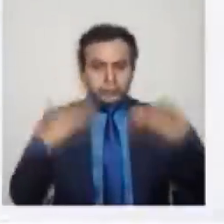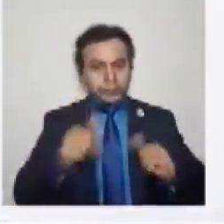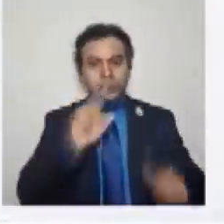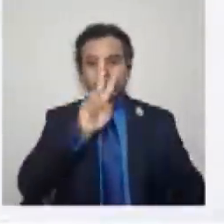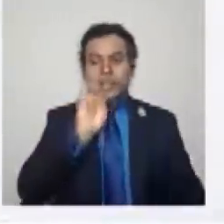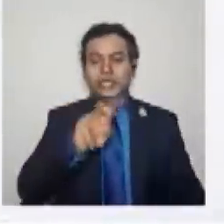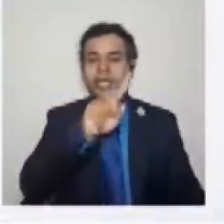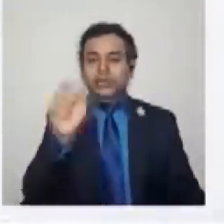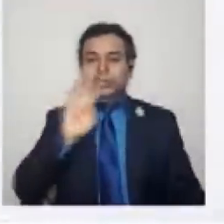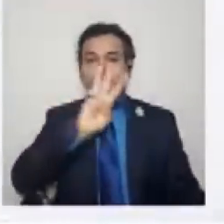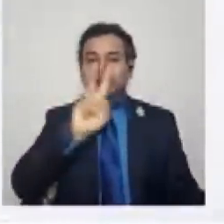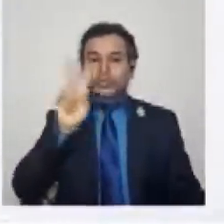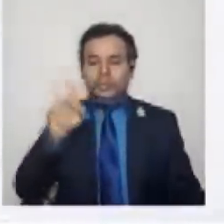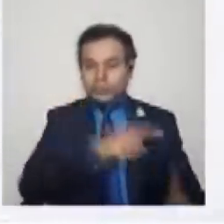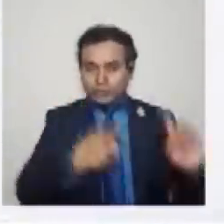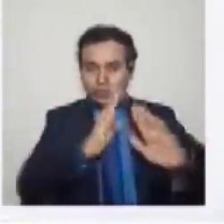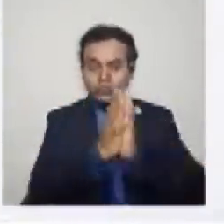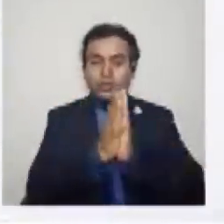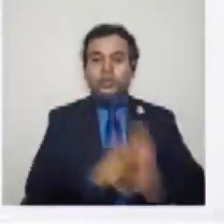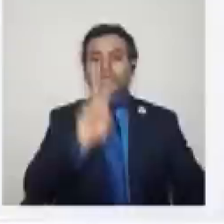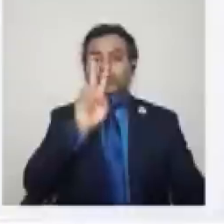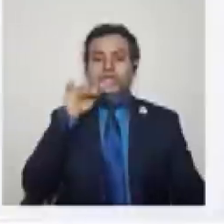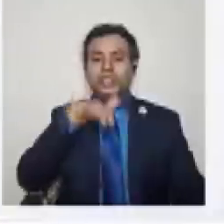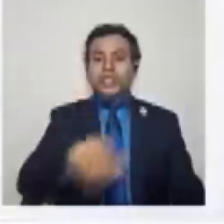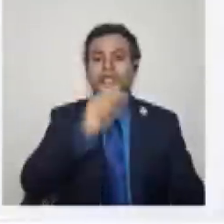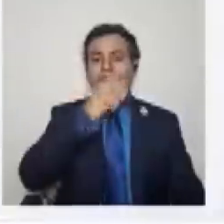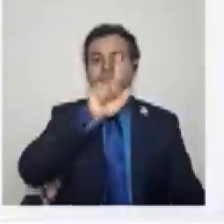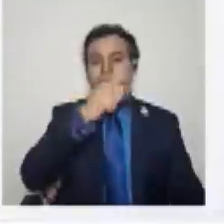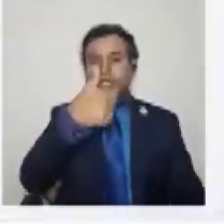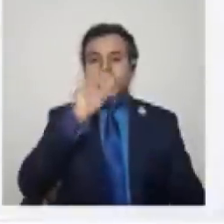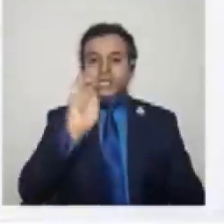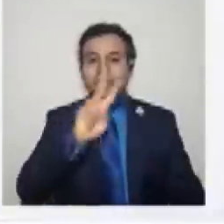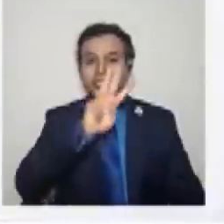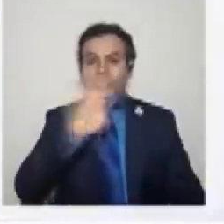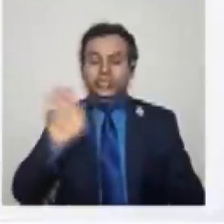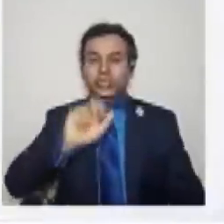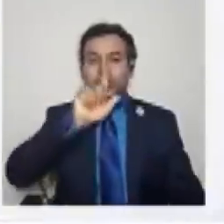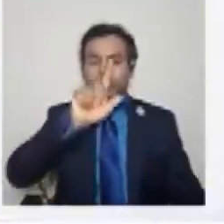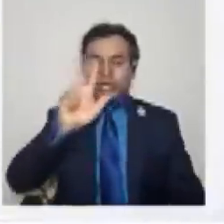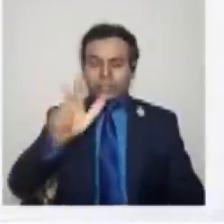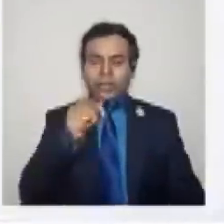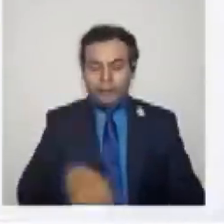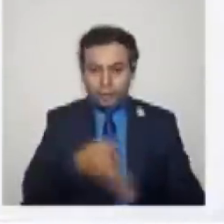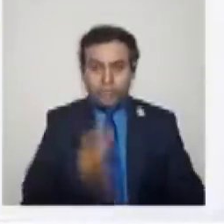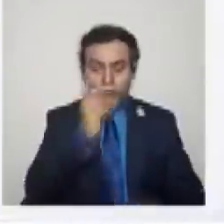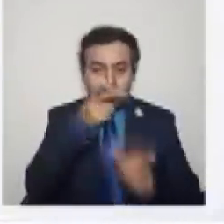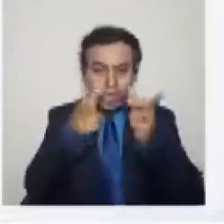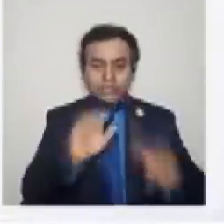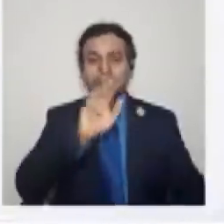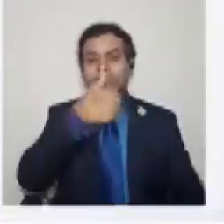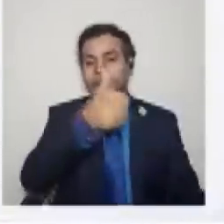3,39,583 জন। গত 24 ঘন্টায় ছাড় পেয়েছেন 2,132 জন, এ পর্যন্ত ছাড় পেয়েছেন